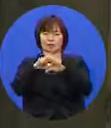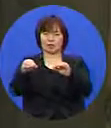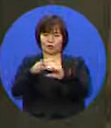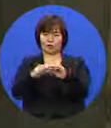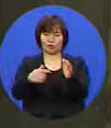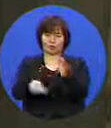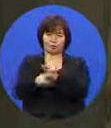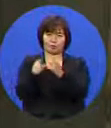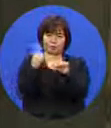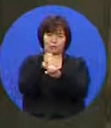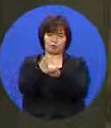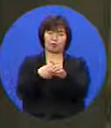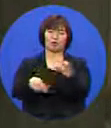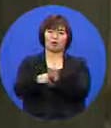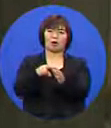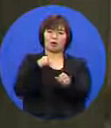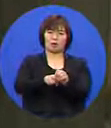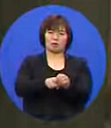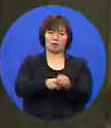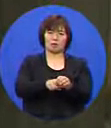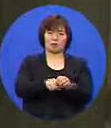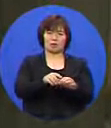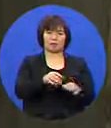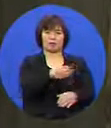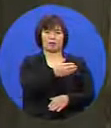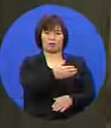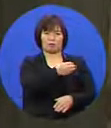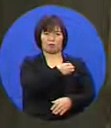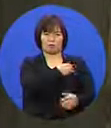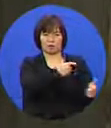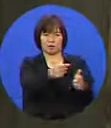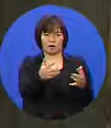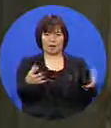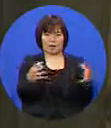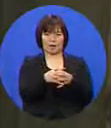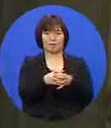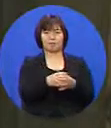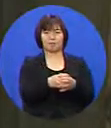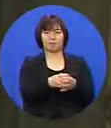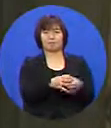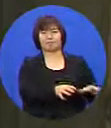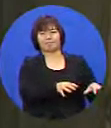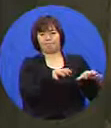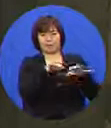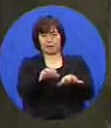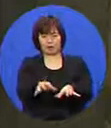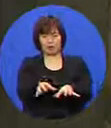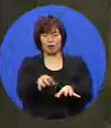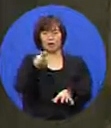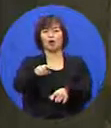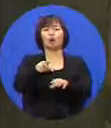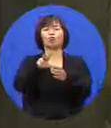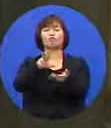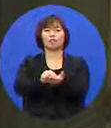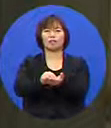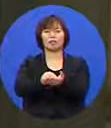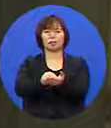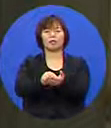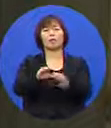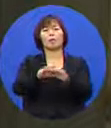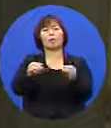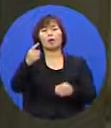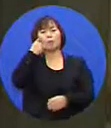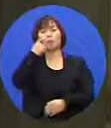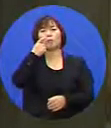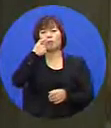위해서도 저희가 신도님과 동참을 해서 이러한 문제를 해소해